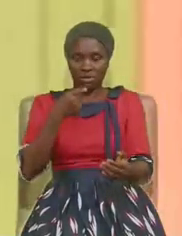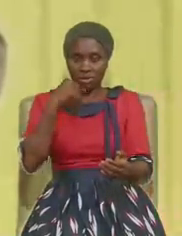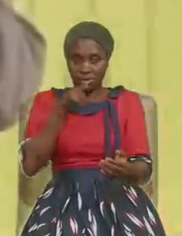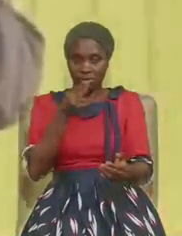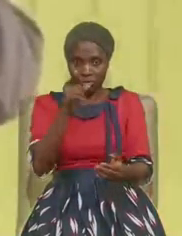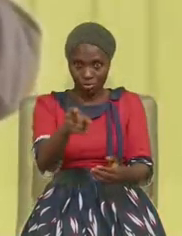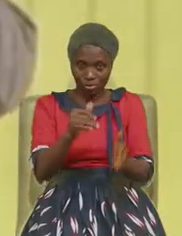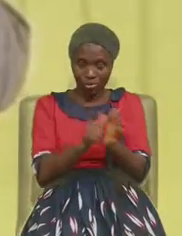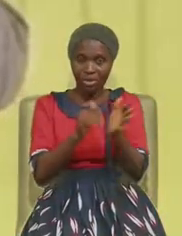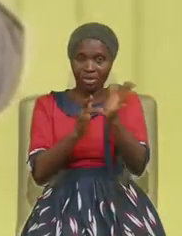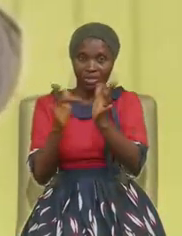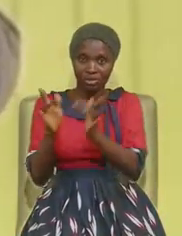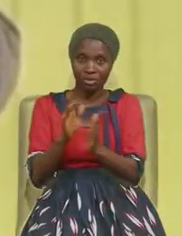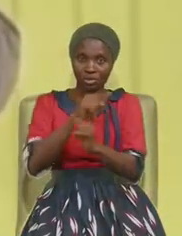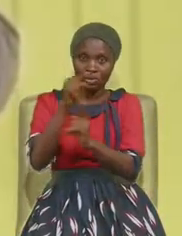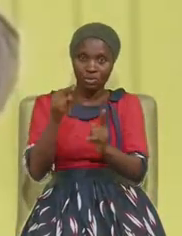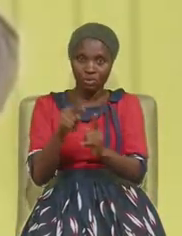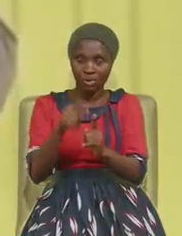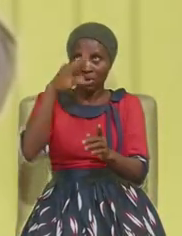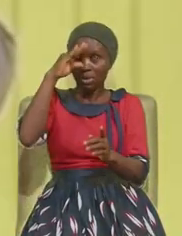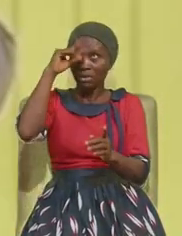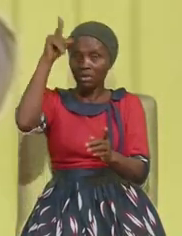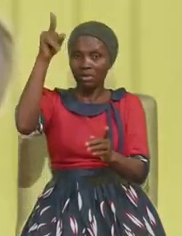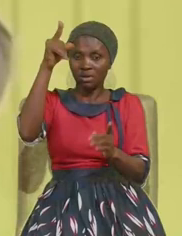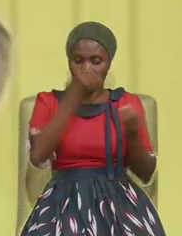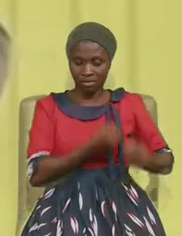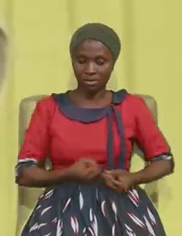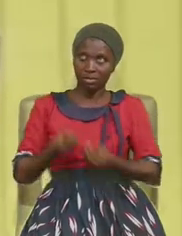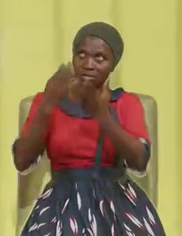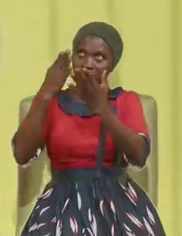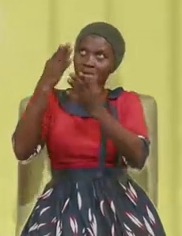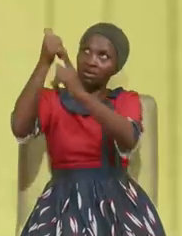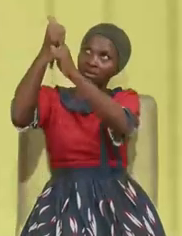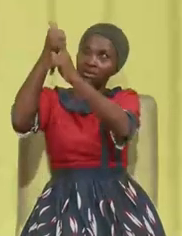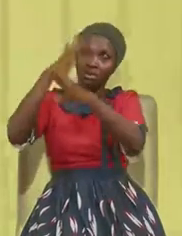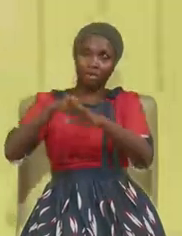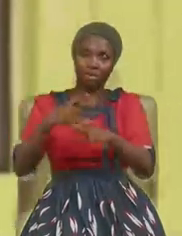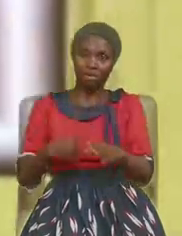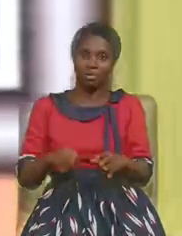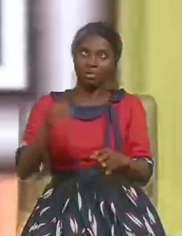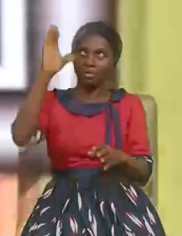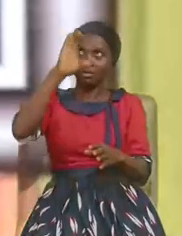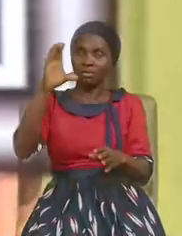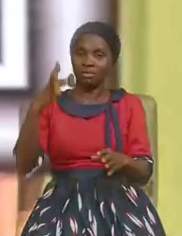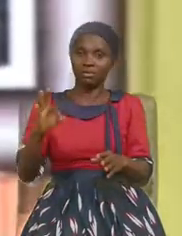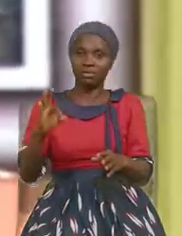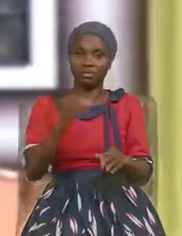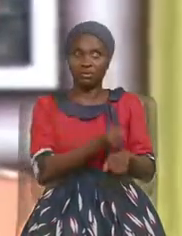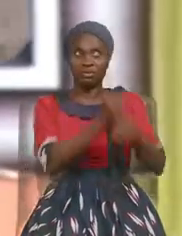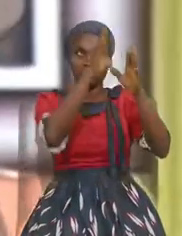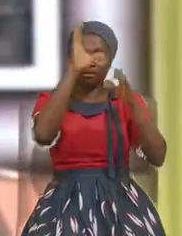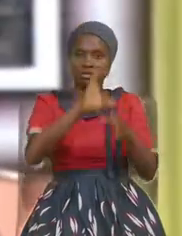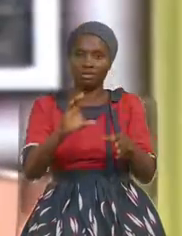Jésus-Christ, quand il s'est sacrifié lui-même sur la croix du calvaire, il l'a fait afin